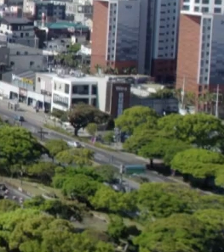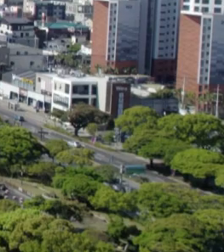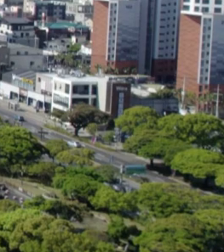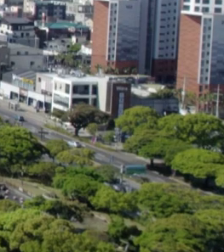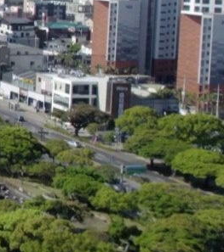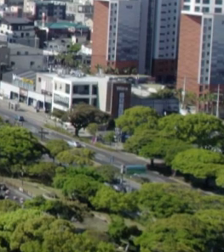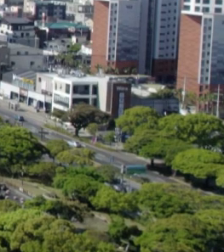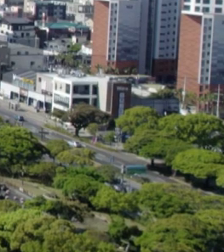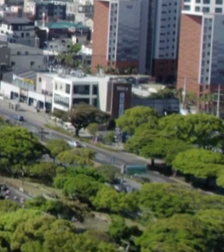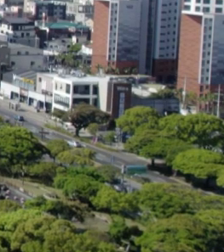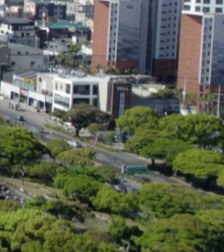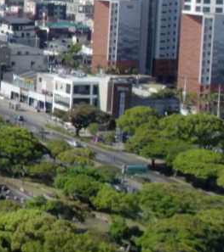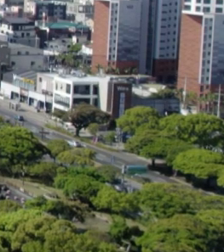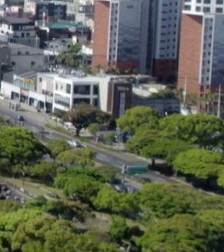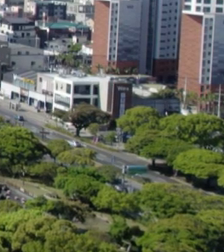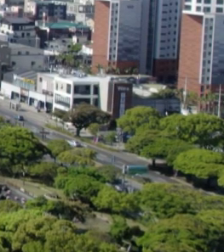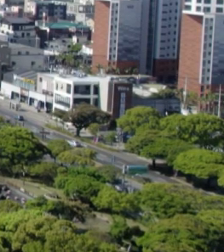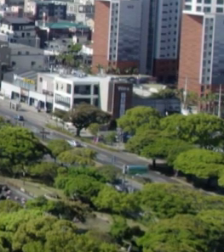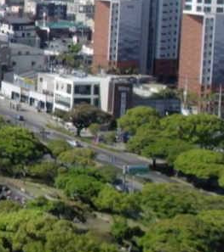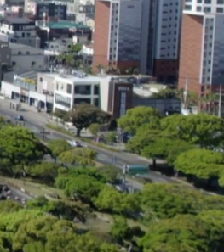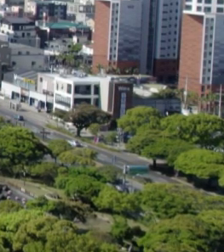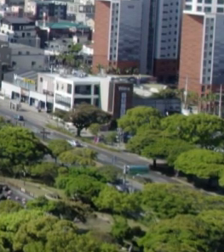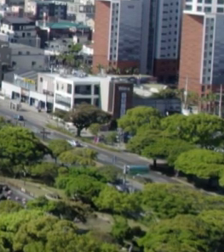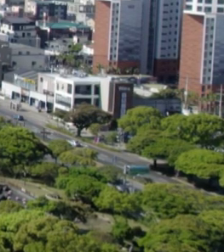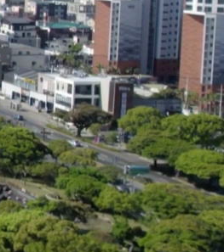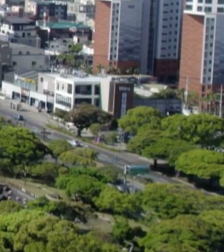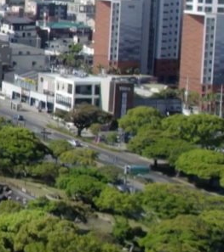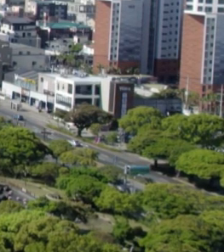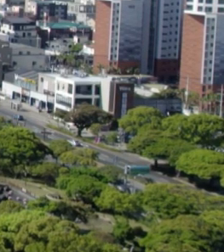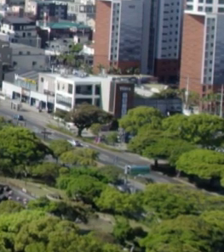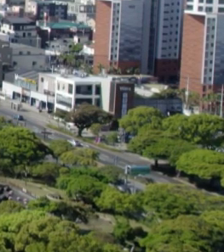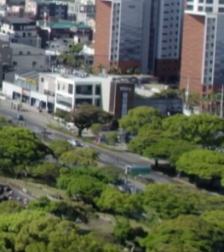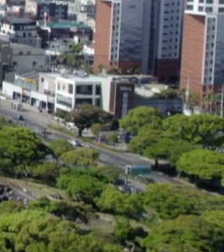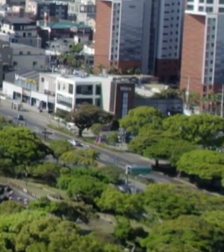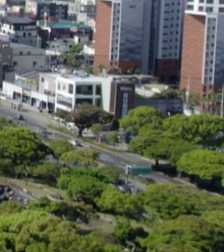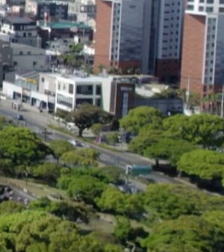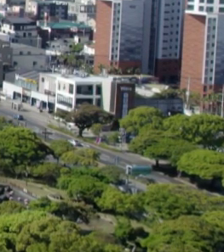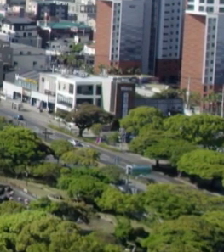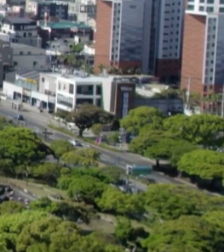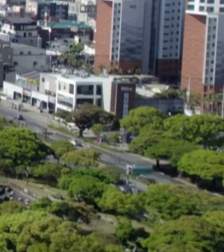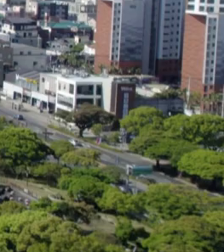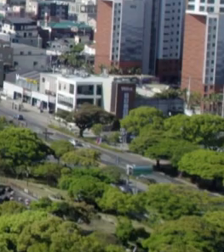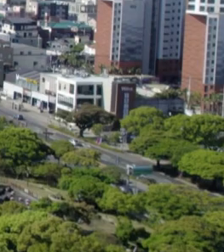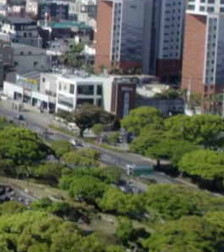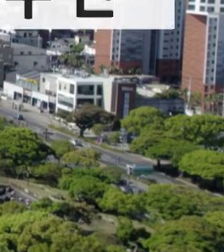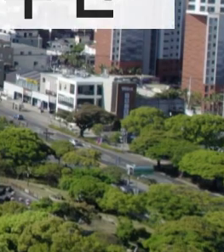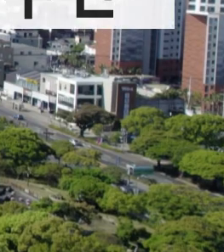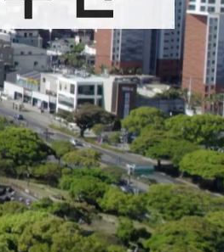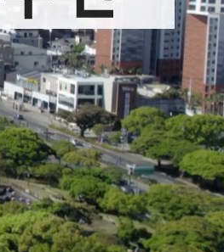제주특별자치도가 30년간 유지해온 고도지구 규제를 대폭 완화하는 방안을 추진합니다.